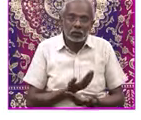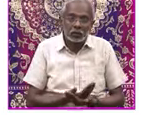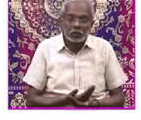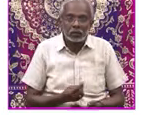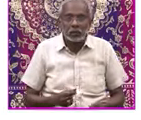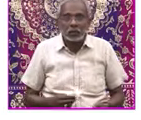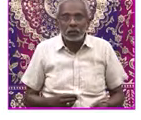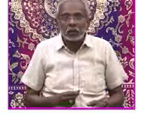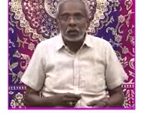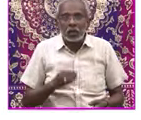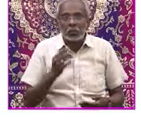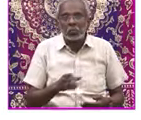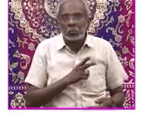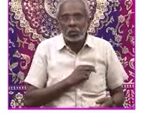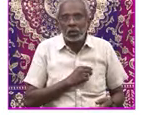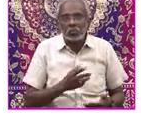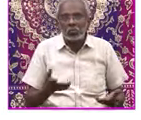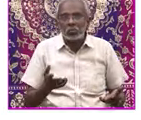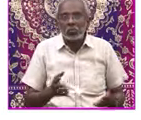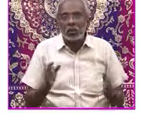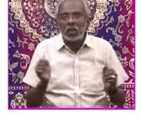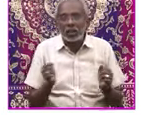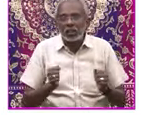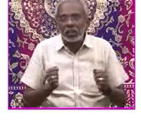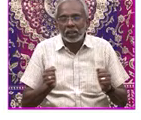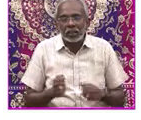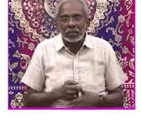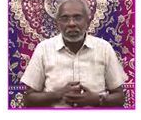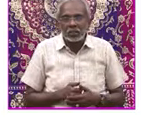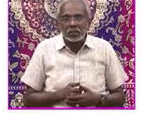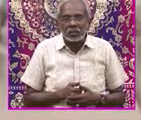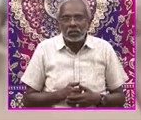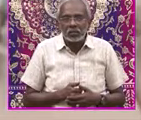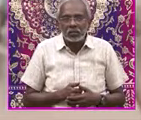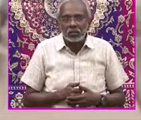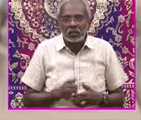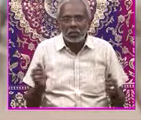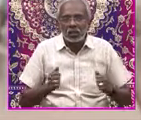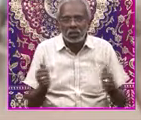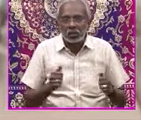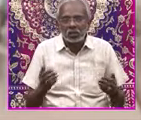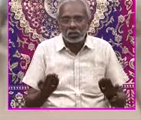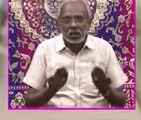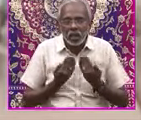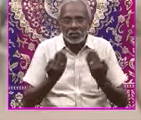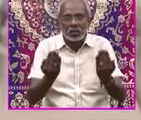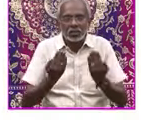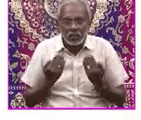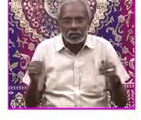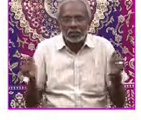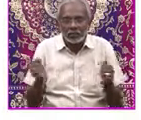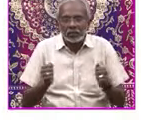ஓடினர். அபயம் அபயம் என நடுங்கியே, யாராவது காப்பாத்துங்க காப்பாத்துங்கன்னு தஞ்சம் வேண்டி